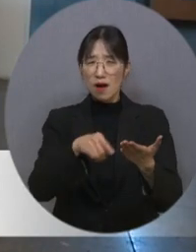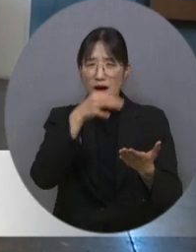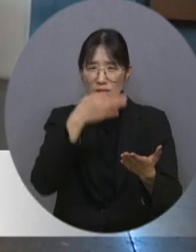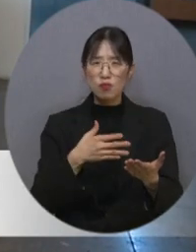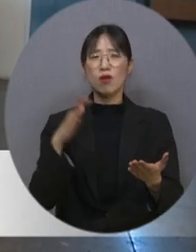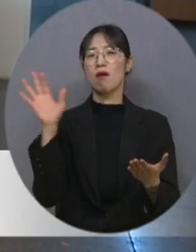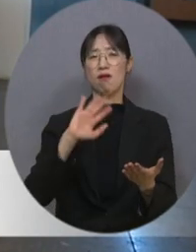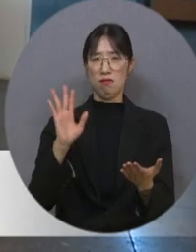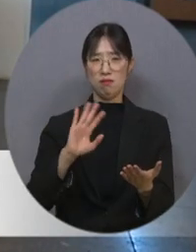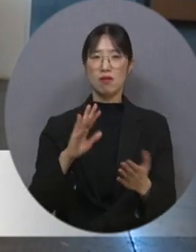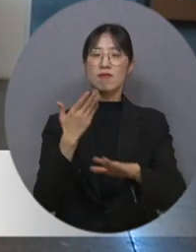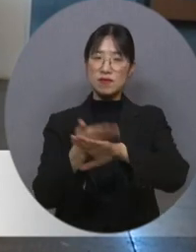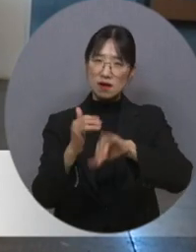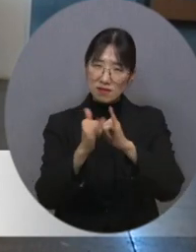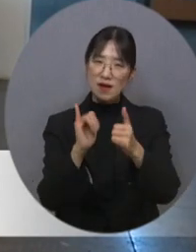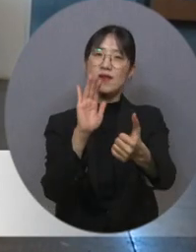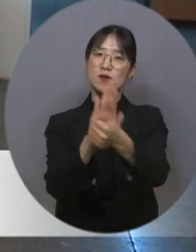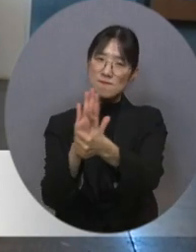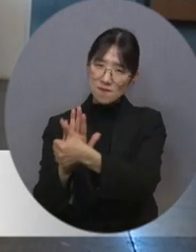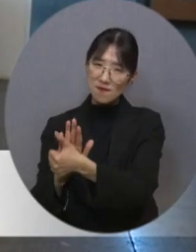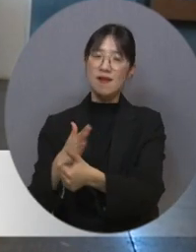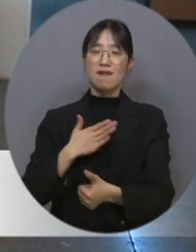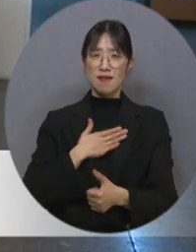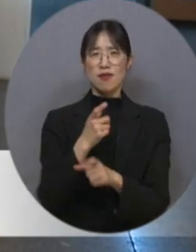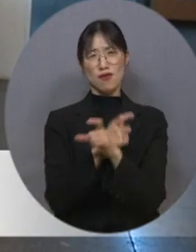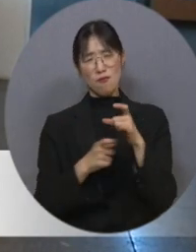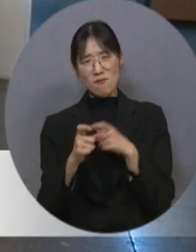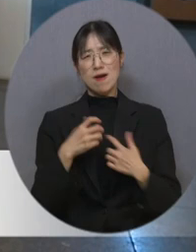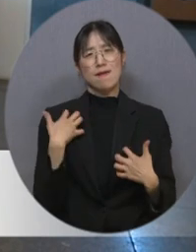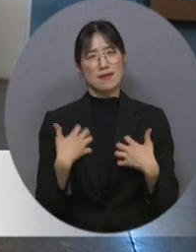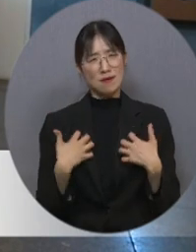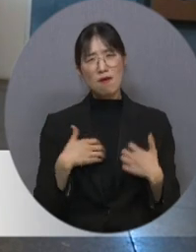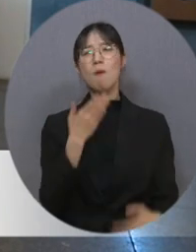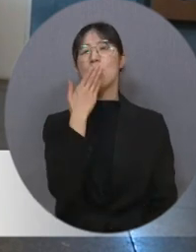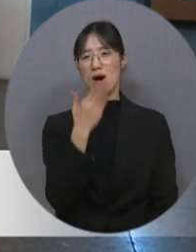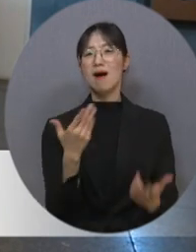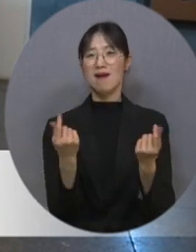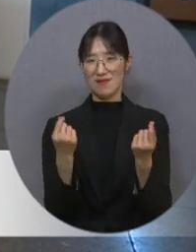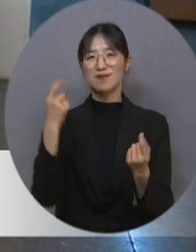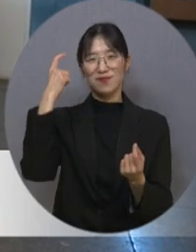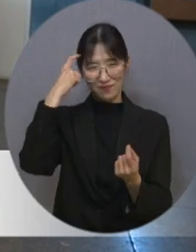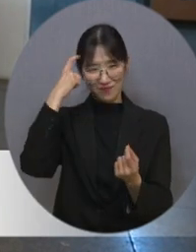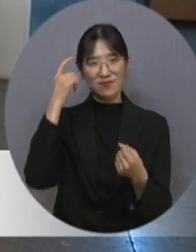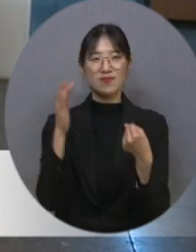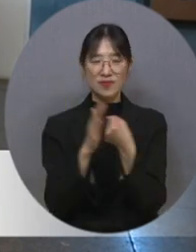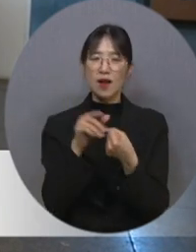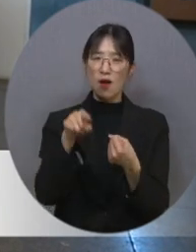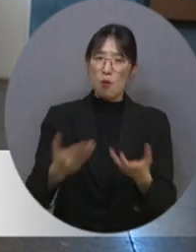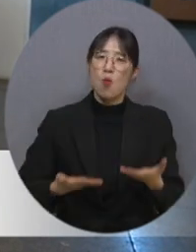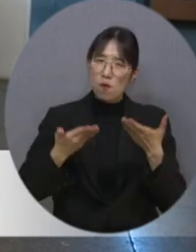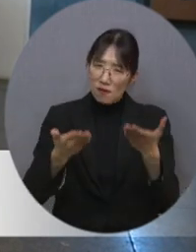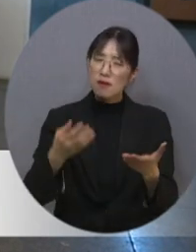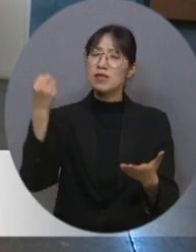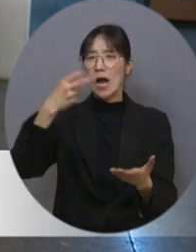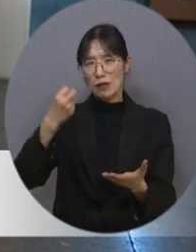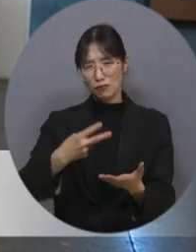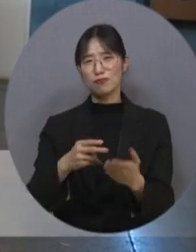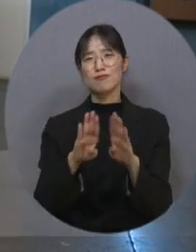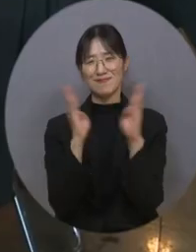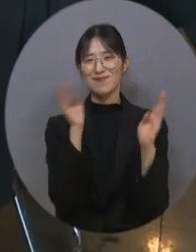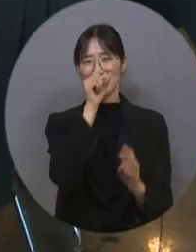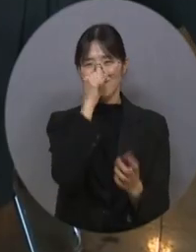남한테 도움도 주면서 나도 더 기쁨을 얻어갈 수 있는 시간이라고 생각해서 이런 봉사가 좀 자주 있었으면 좋겠습니다.